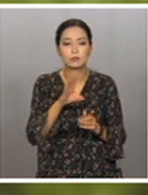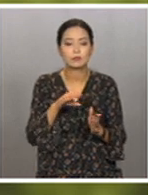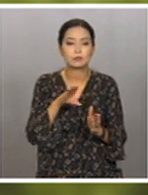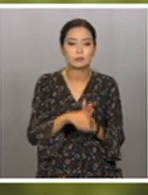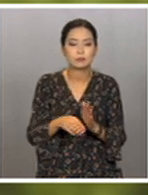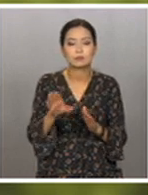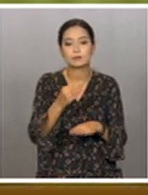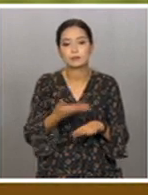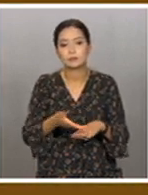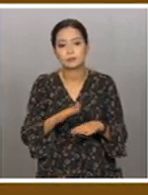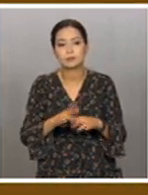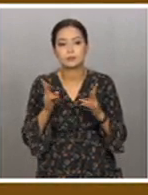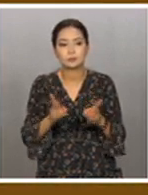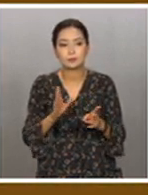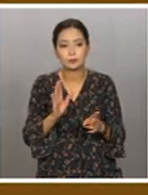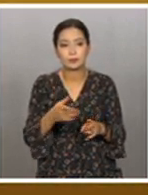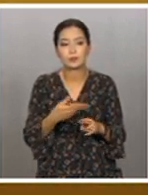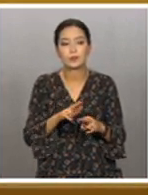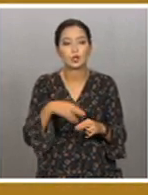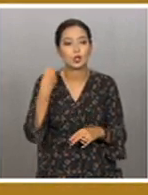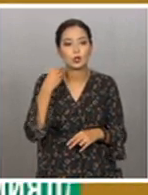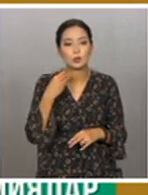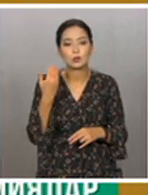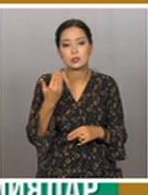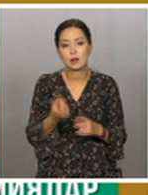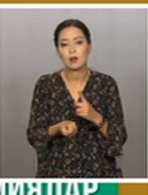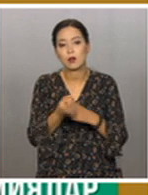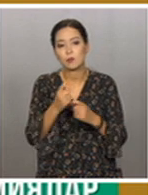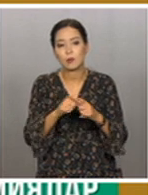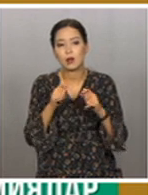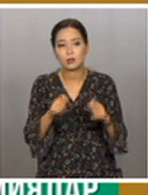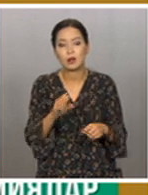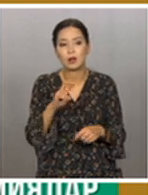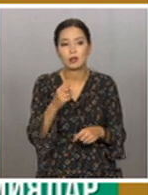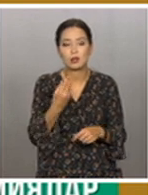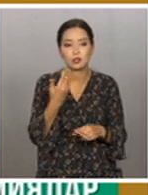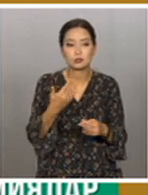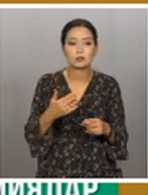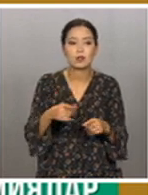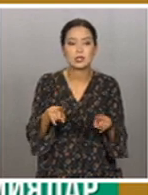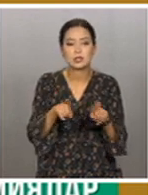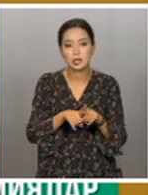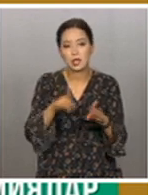ұшырады. Түркістан автономиясы мен Алашорда үкіметінің тағдыры қандай болды?